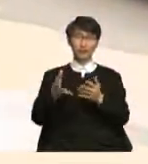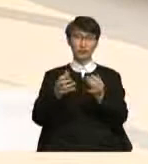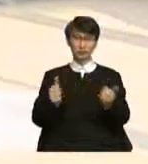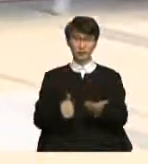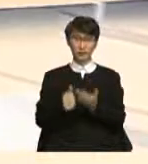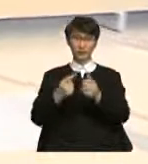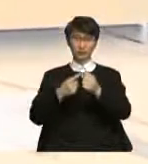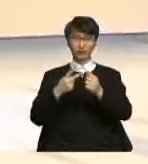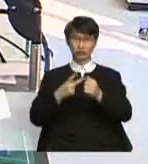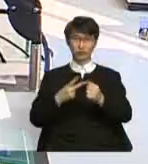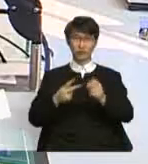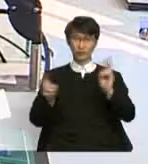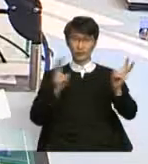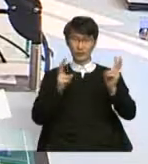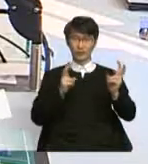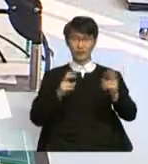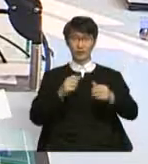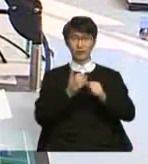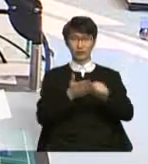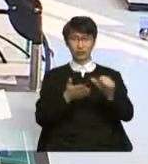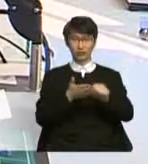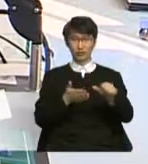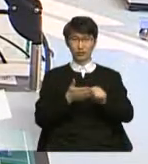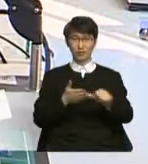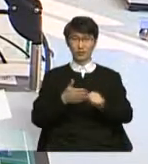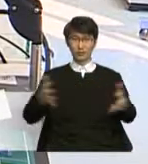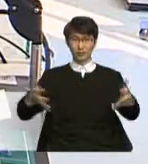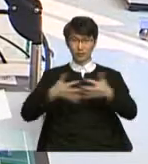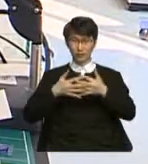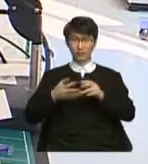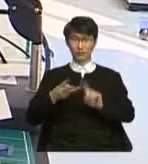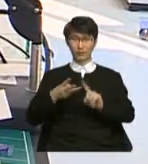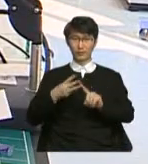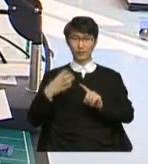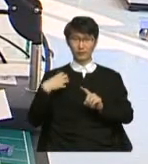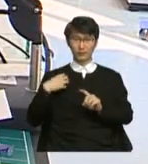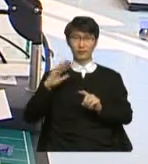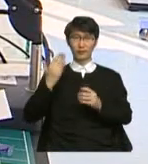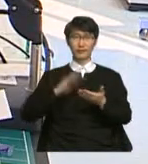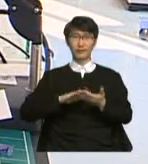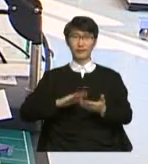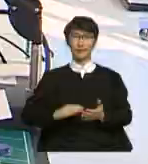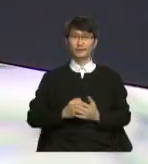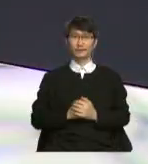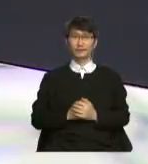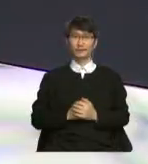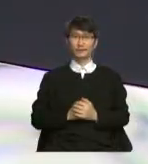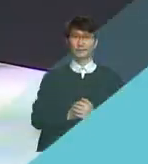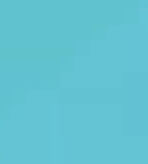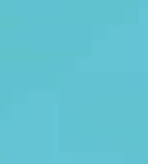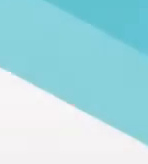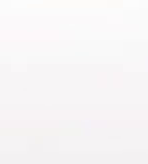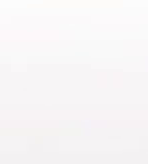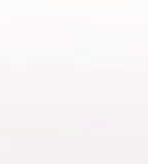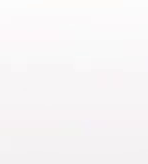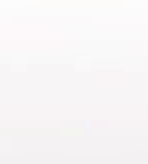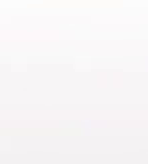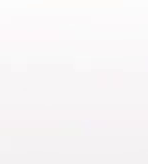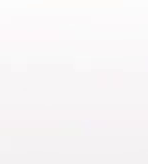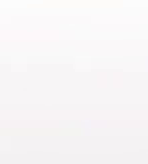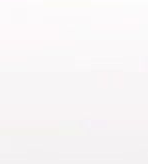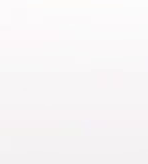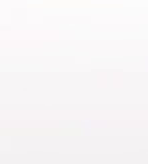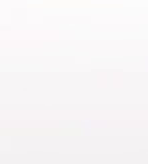양성과 창업 기업의 제품과 협업할 썽 와 공간으로서의 역할을 할 것으로 기대되고 있습니다 음